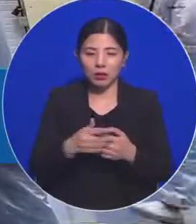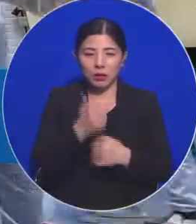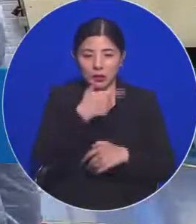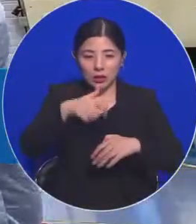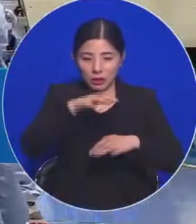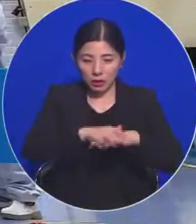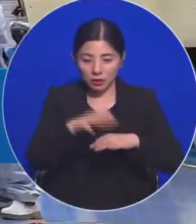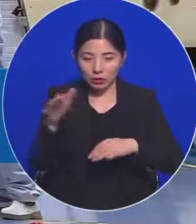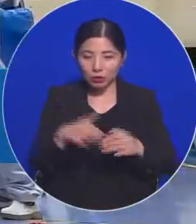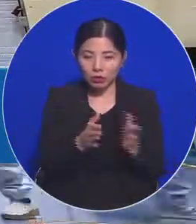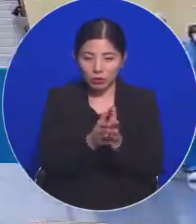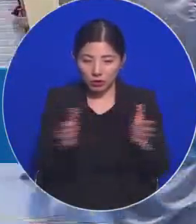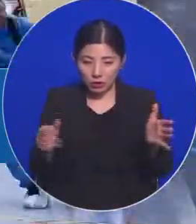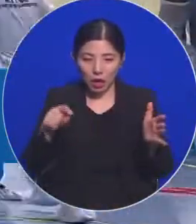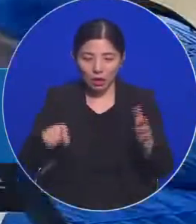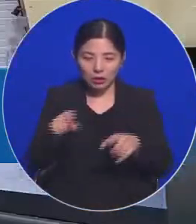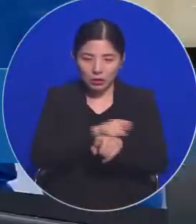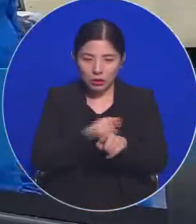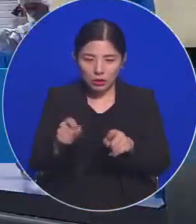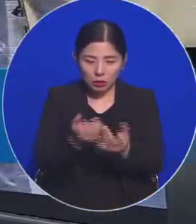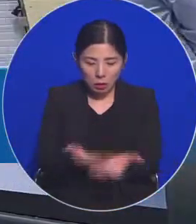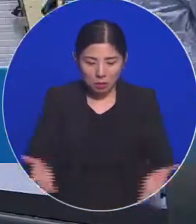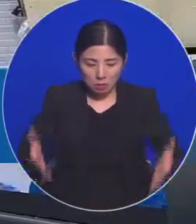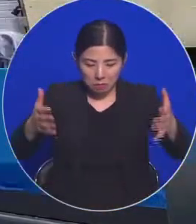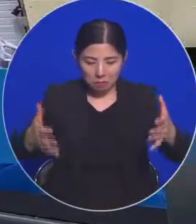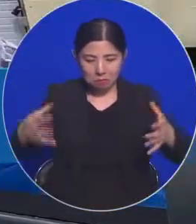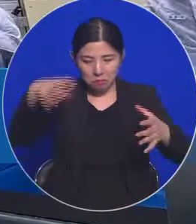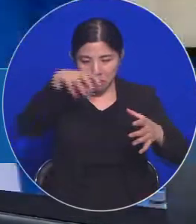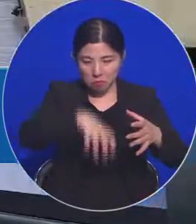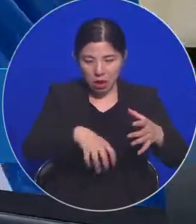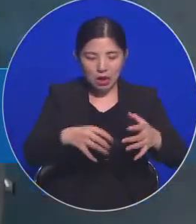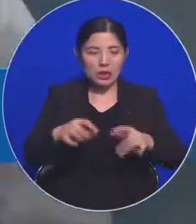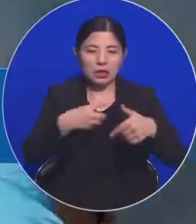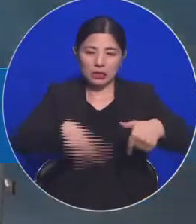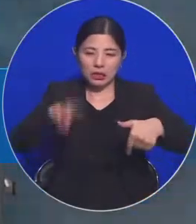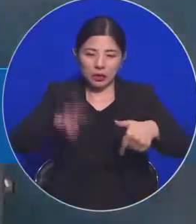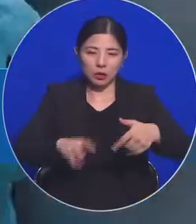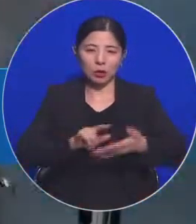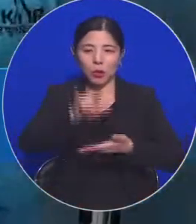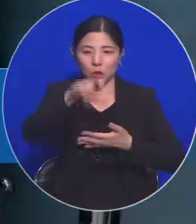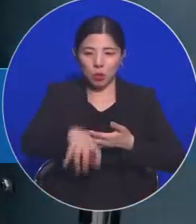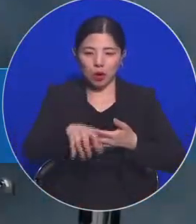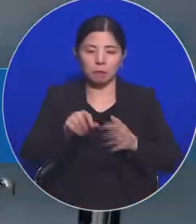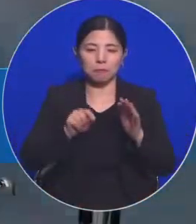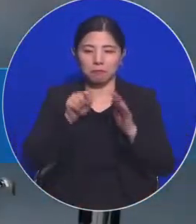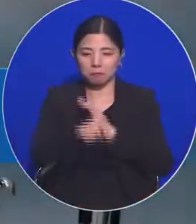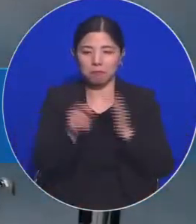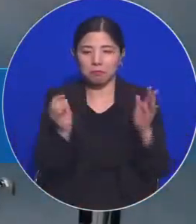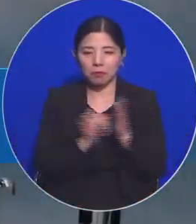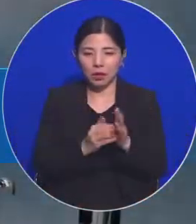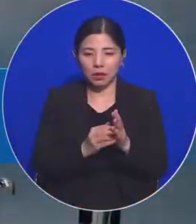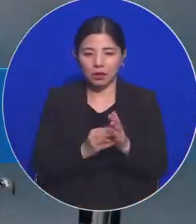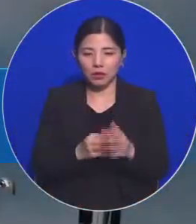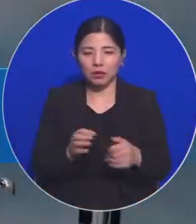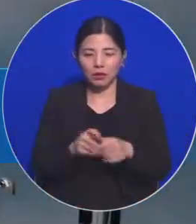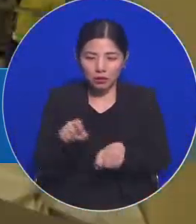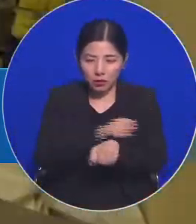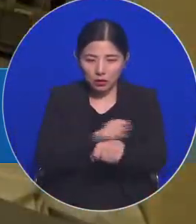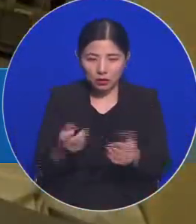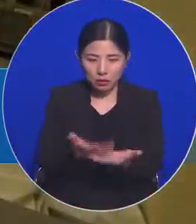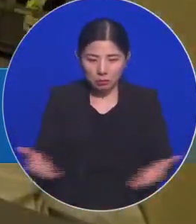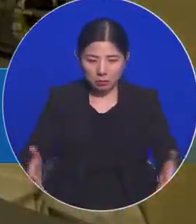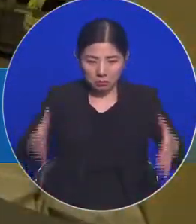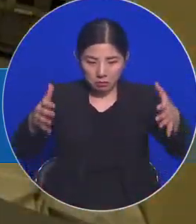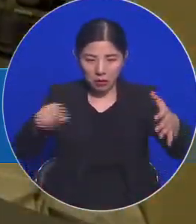한국항공우주연구원에서 출발한 다누리는 특수 컨테이너에 실려 인천공항으로 출발했습니다. 수송을 위해 새로 제작된 특수